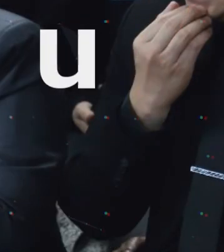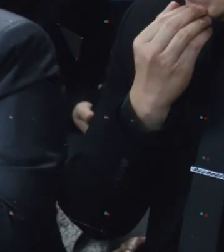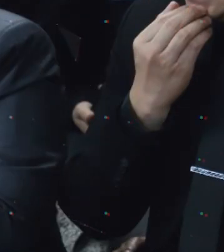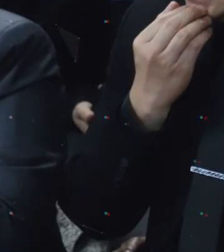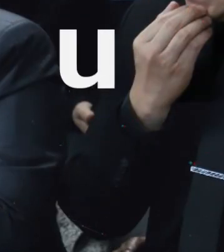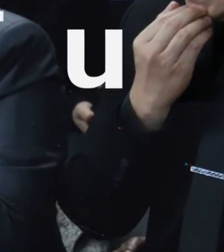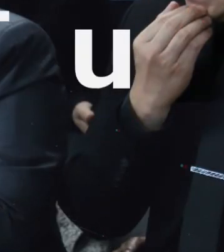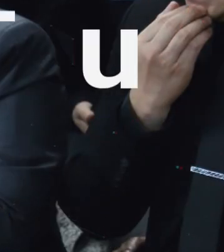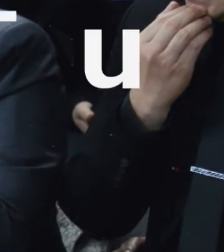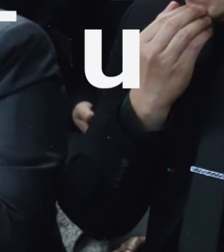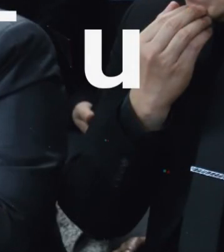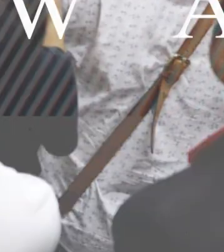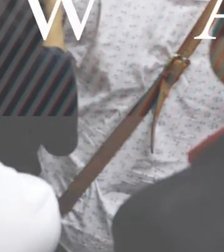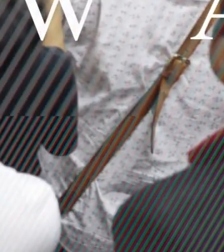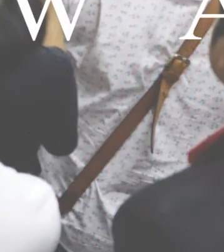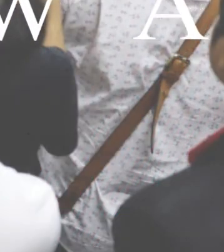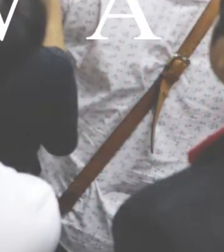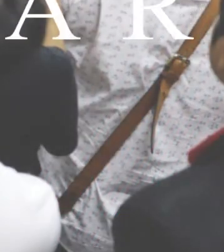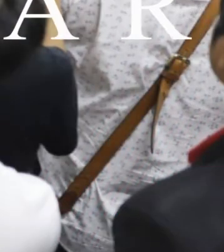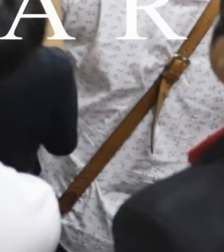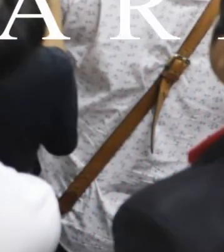สวัสดีสัสด